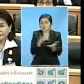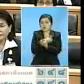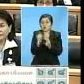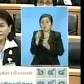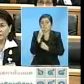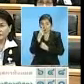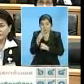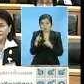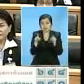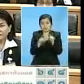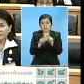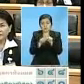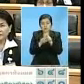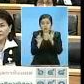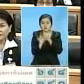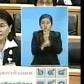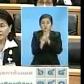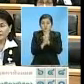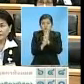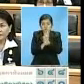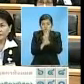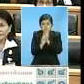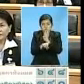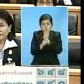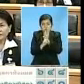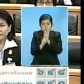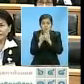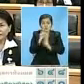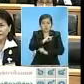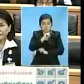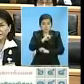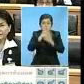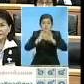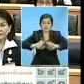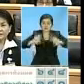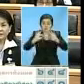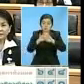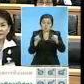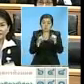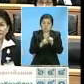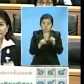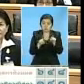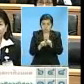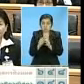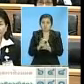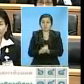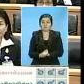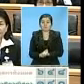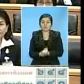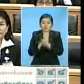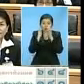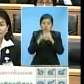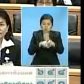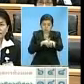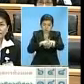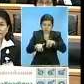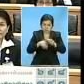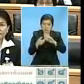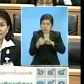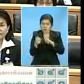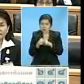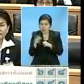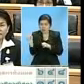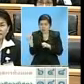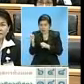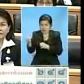นหน้าที่ประการสุดท้ายที่สำคัญอย่างยิ่งครับจะต้องรับทราบปัญหาของพี่น้องประชาชนแล้ว